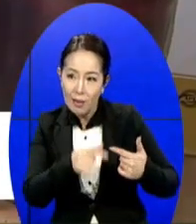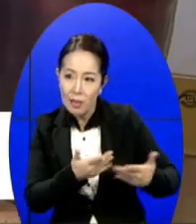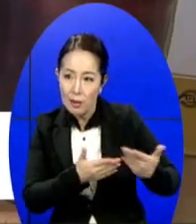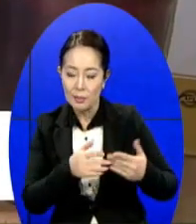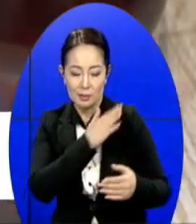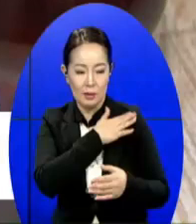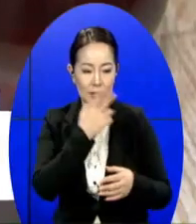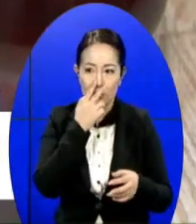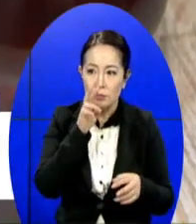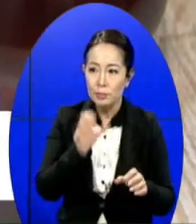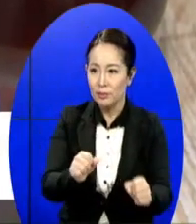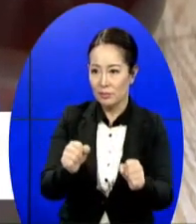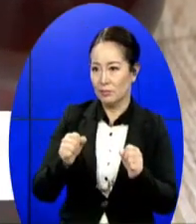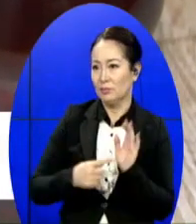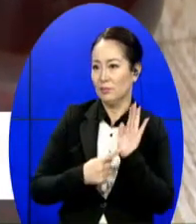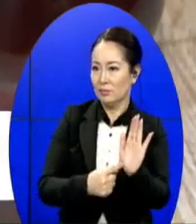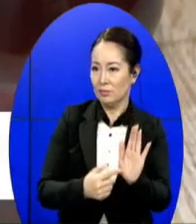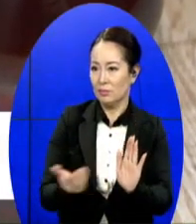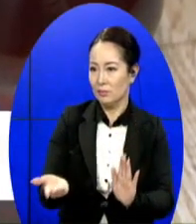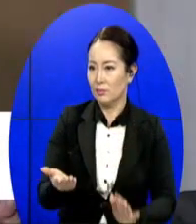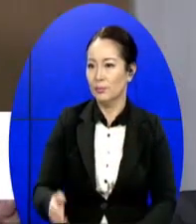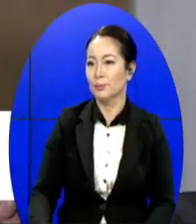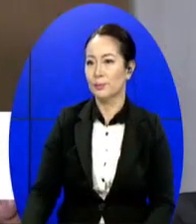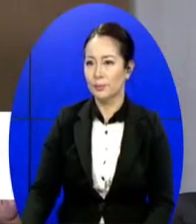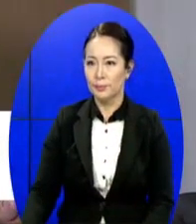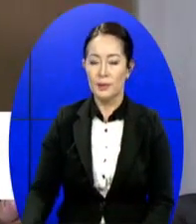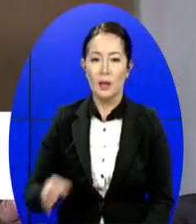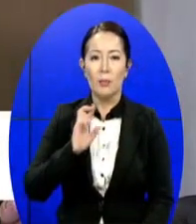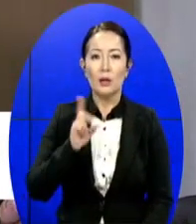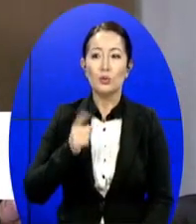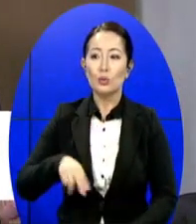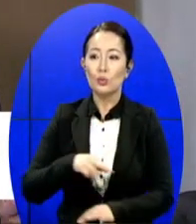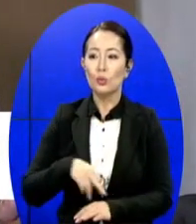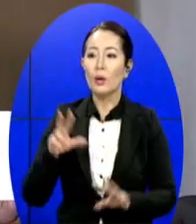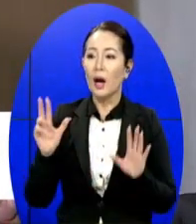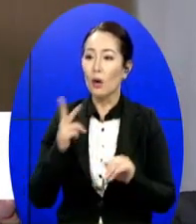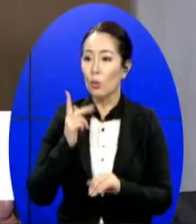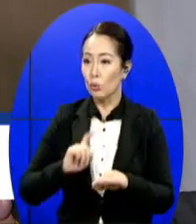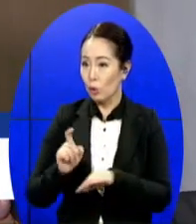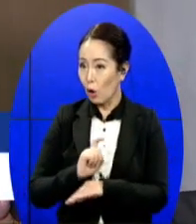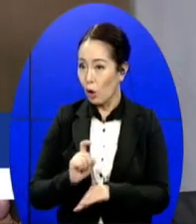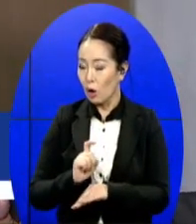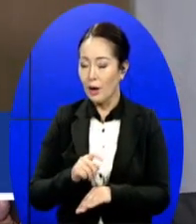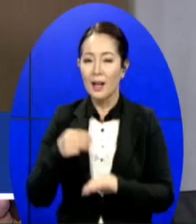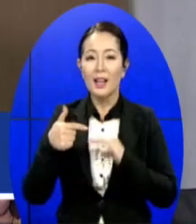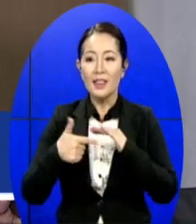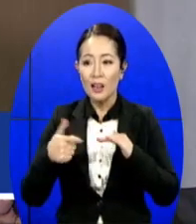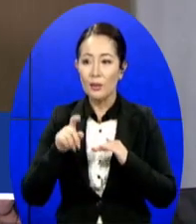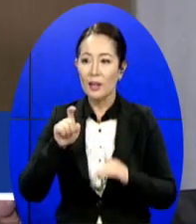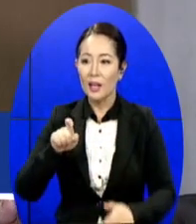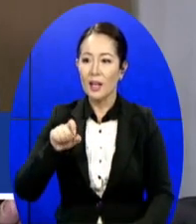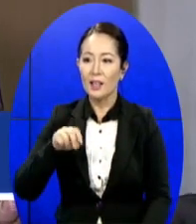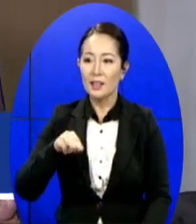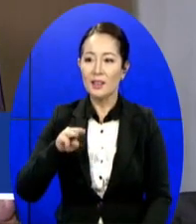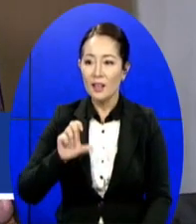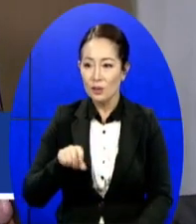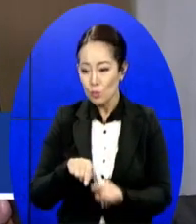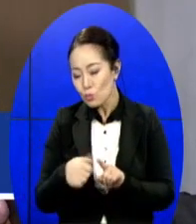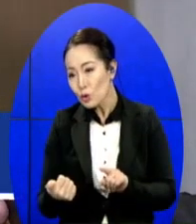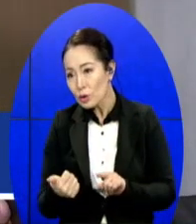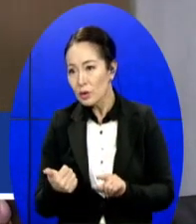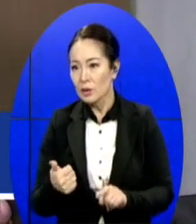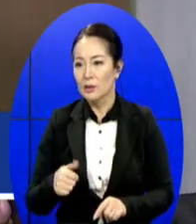цагдаагийн байгууллагын илрүүлсэн юм а. Баянзүрх дүүргийн 13 дугаар хороо татвар хэлцээ